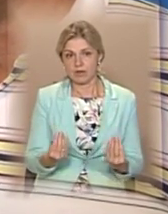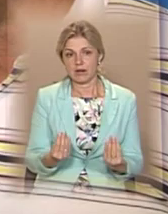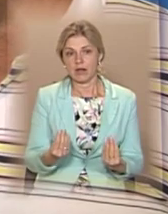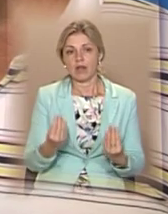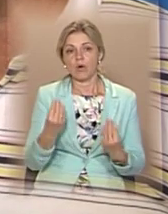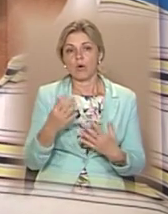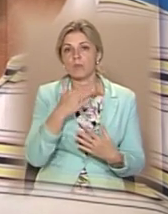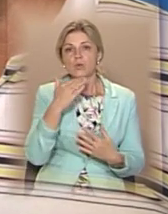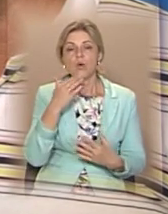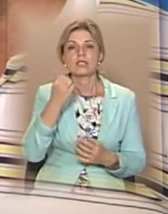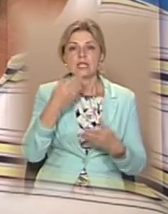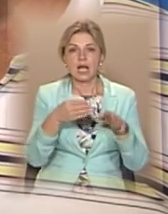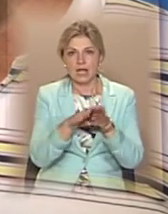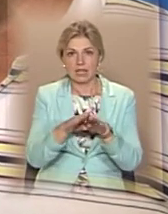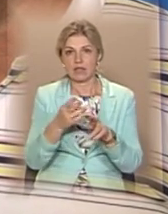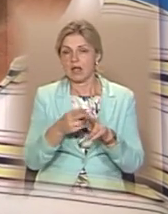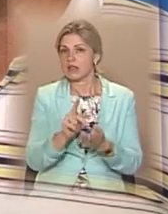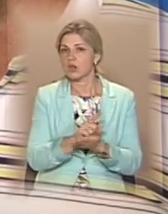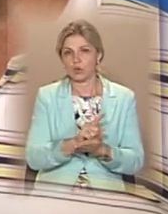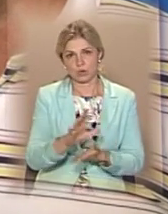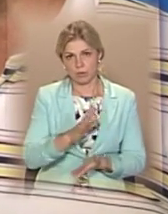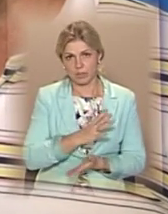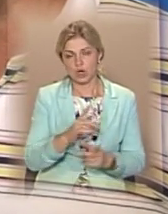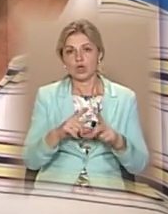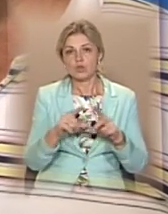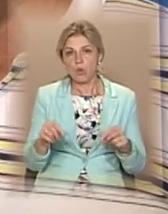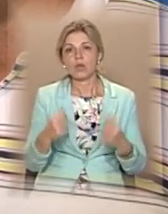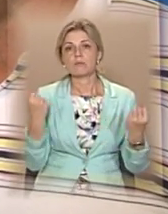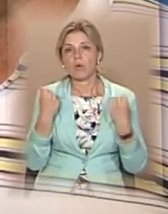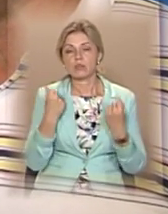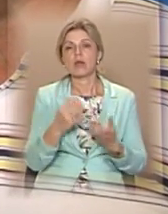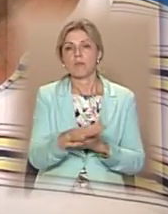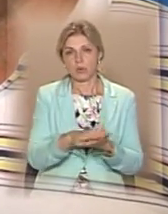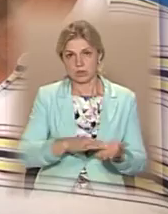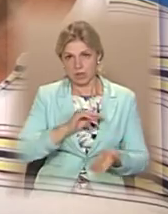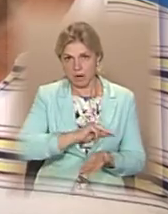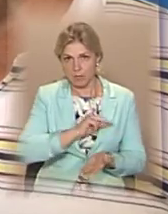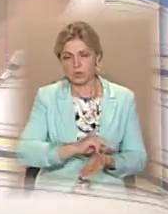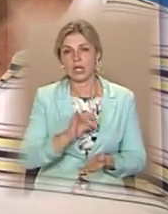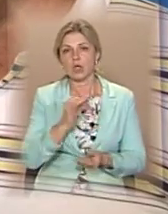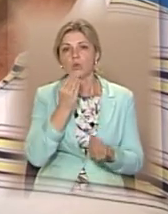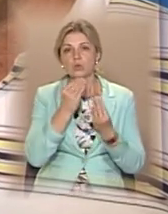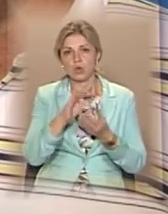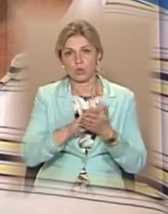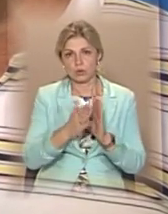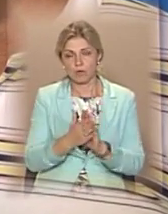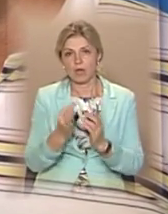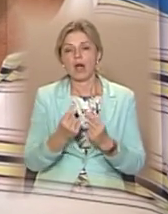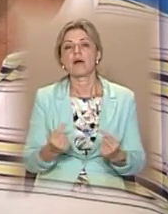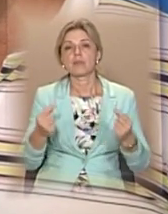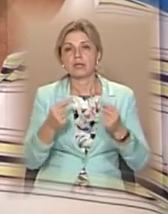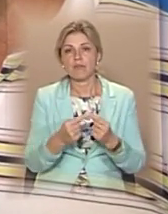стадії закриті. На сьогоднішній день це не повинно бути. Школи повинні працювати, повинні улучшатися умови, визначитися